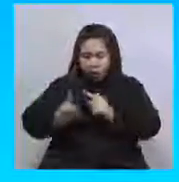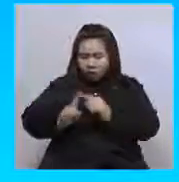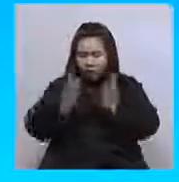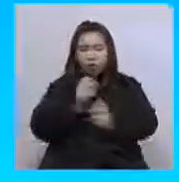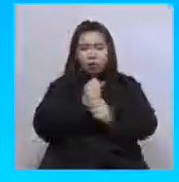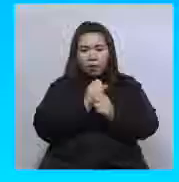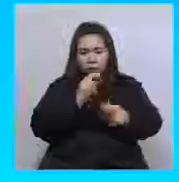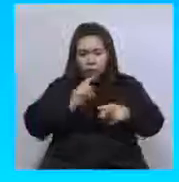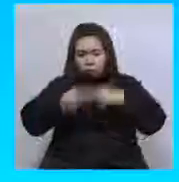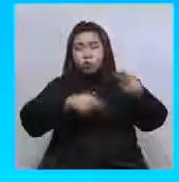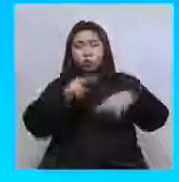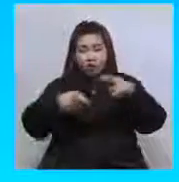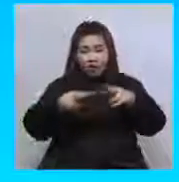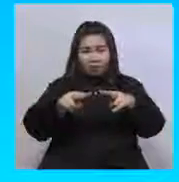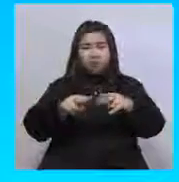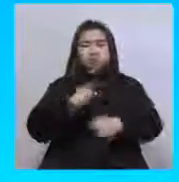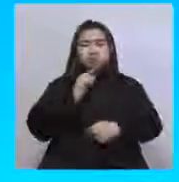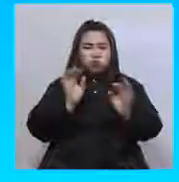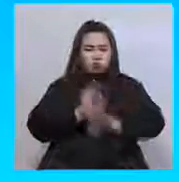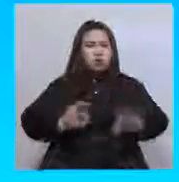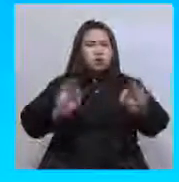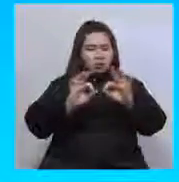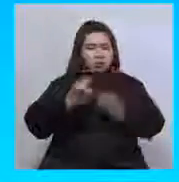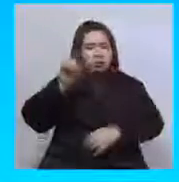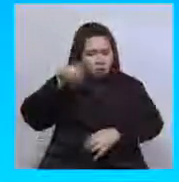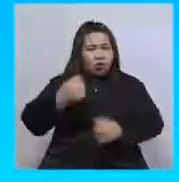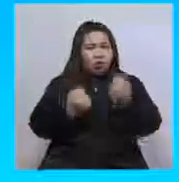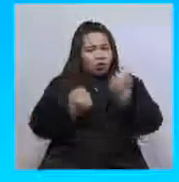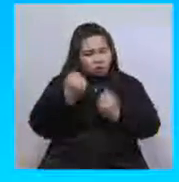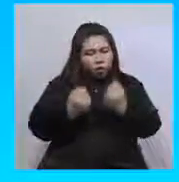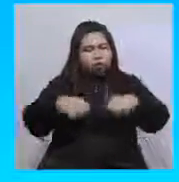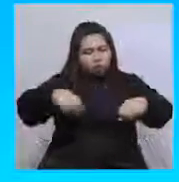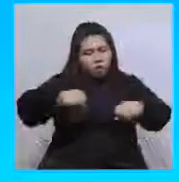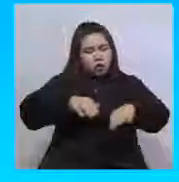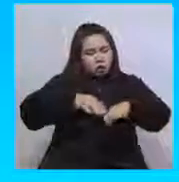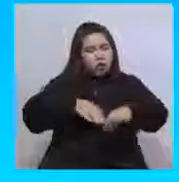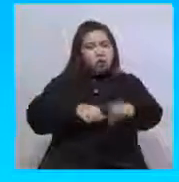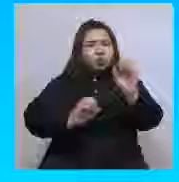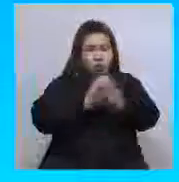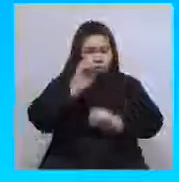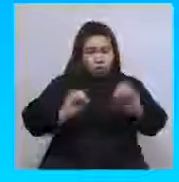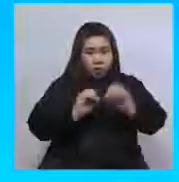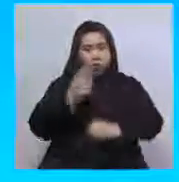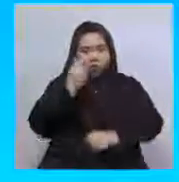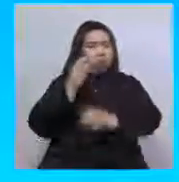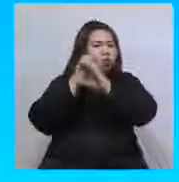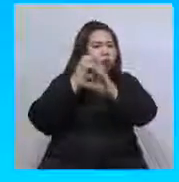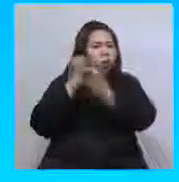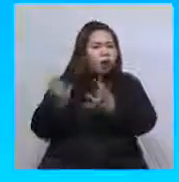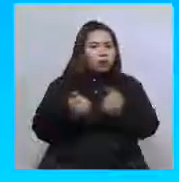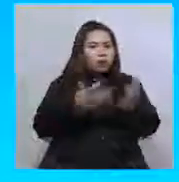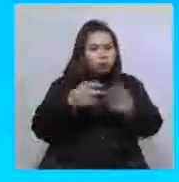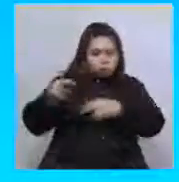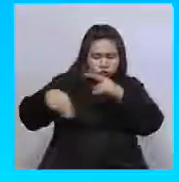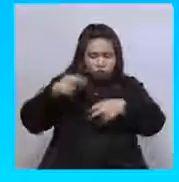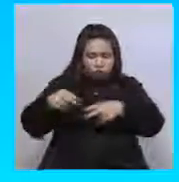ในสังกัดทุกแห่งโดยเน้นย้ำนะครับเรื่องของความปลอดภัยในการเดินทางรวมทั้งตรวจสอบรถรับส่งนักเรียนนะครับให้มีความพร้อม